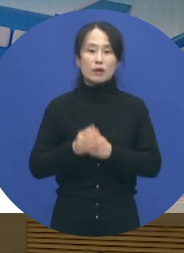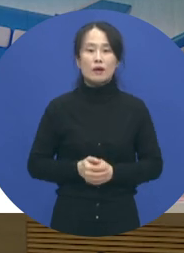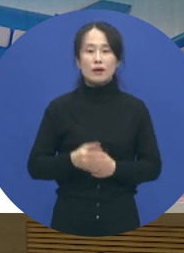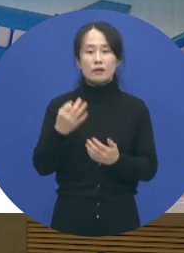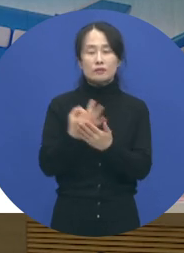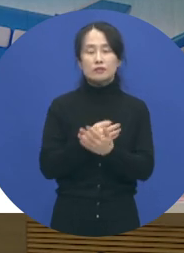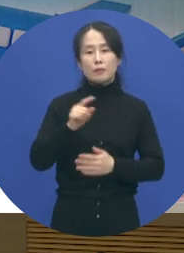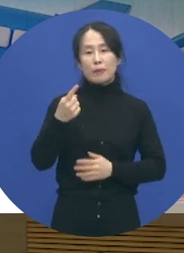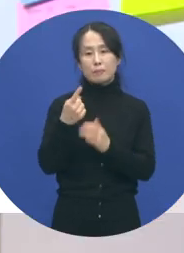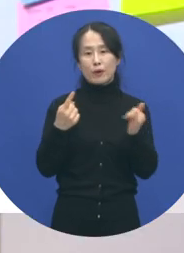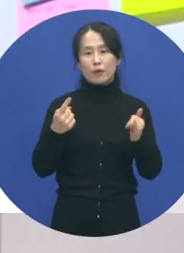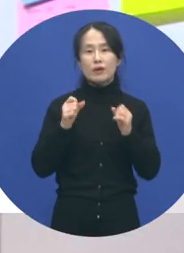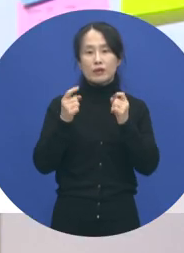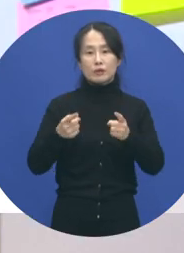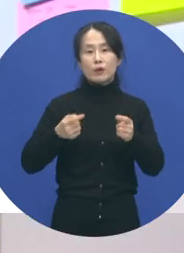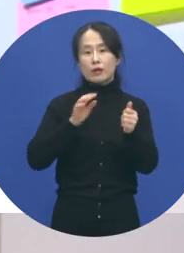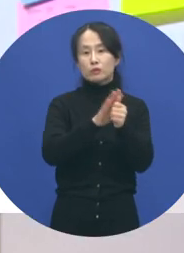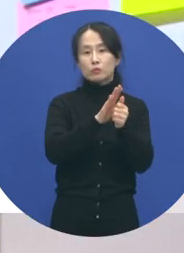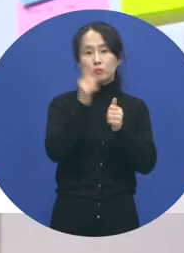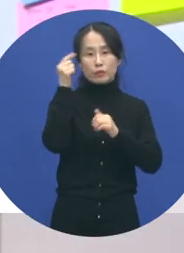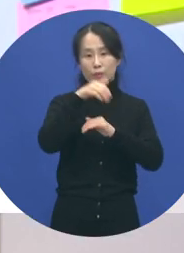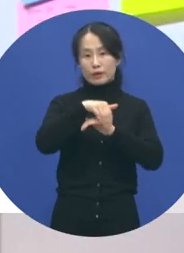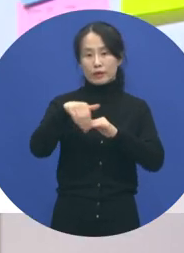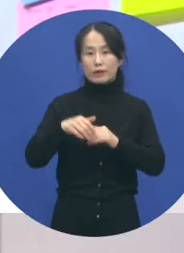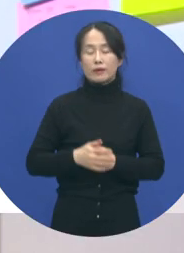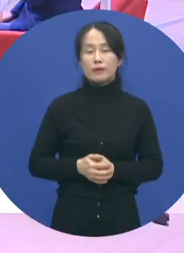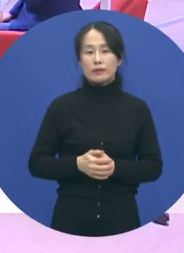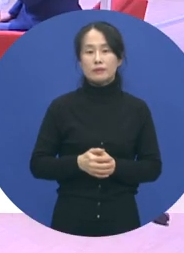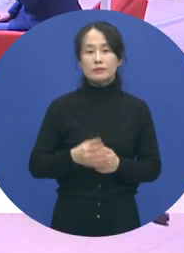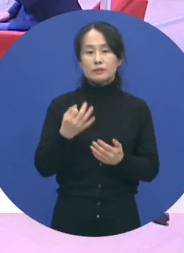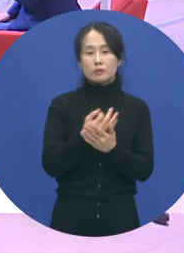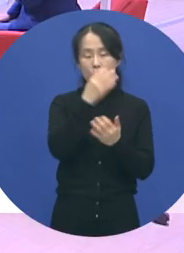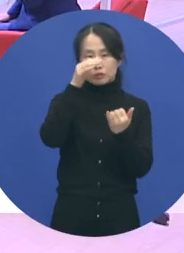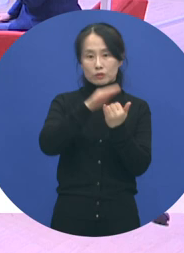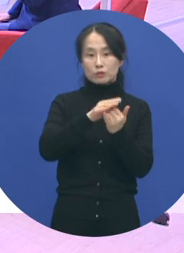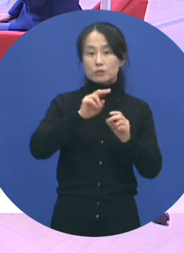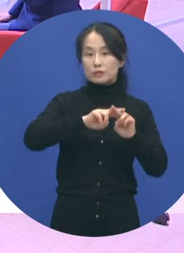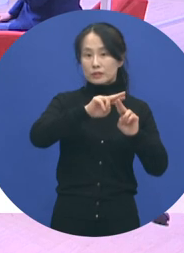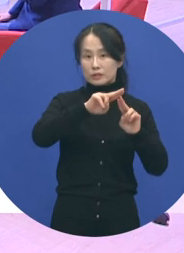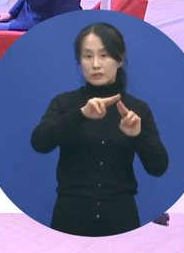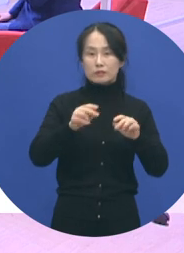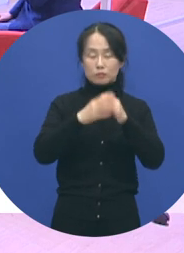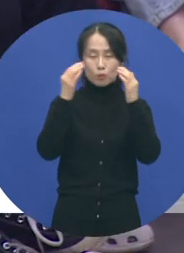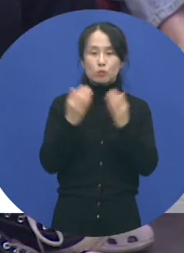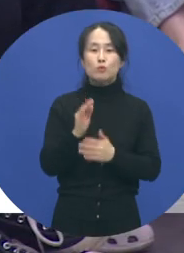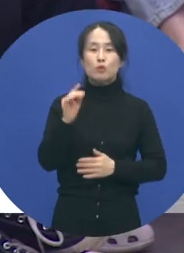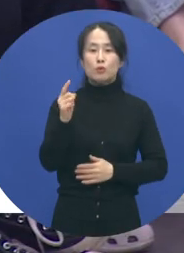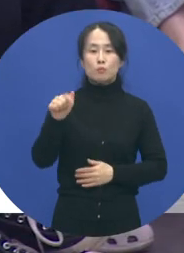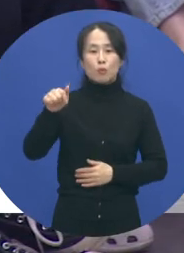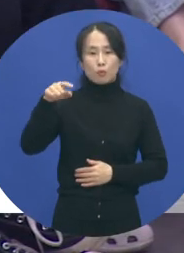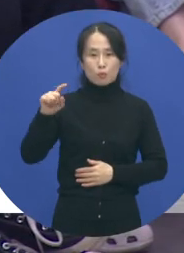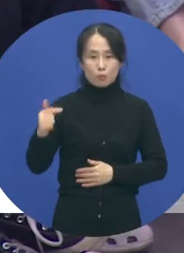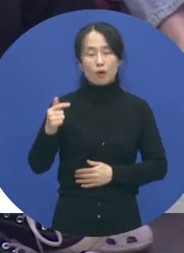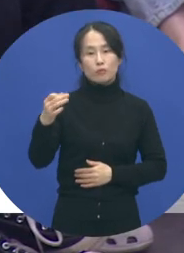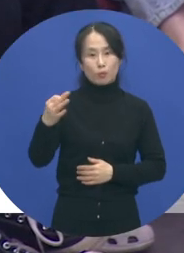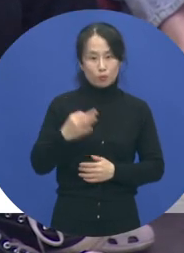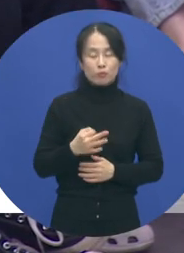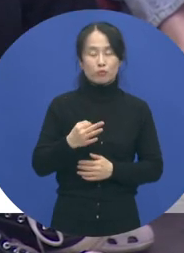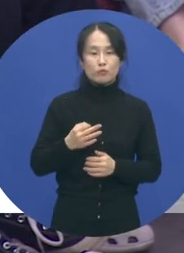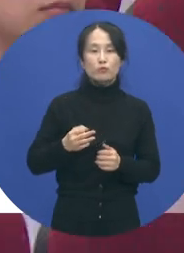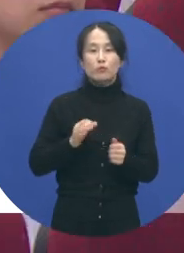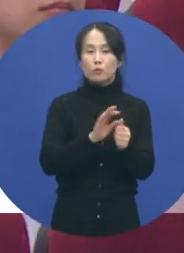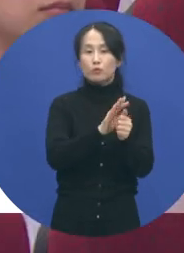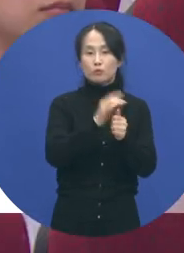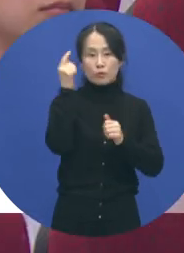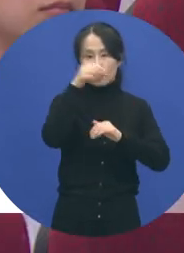100명에게 기회를 제공할 계획입니다 저소득 청소년 대상 사다리는 전액 복권 기금으로 진행될 예정인데이는